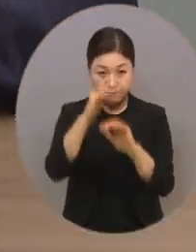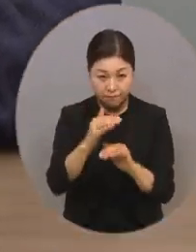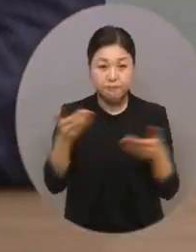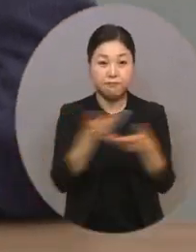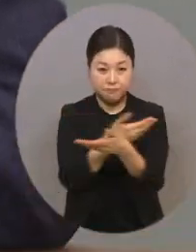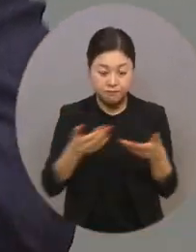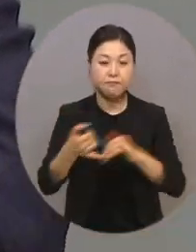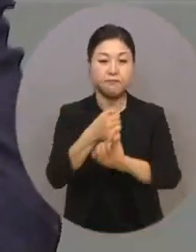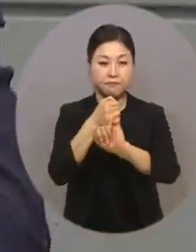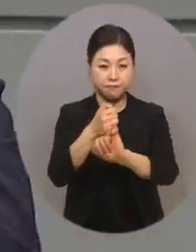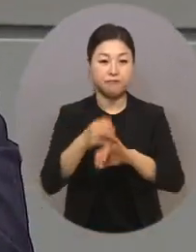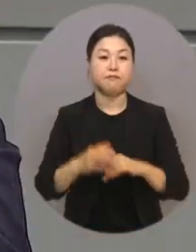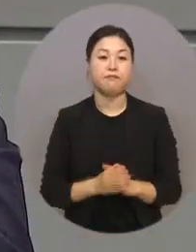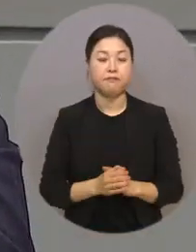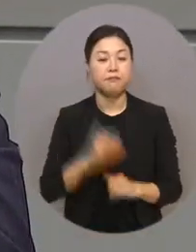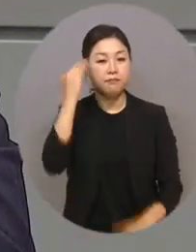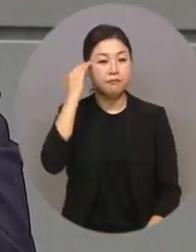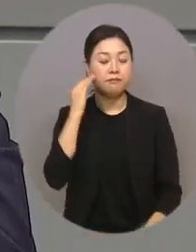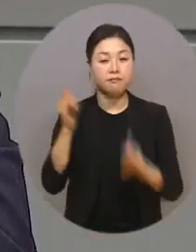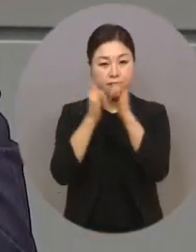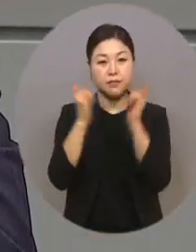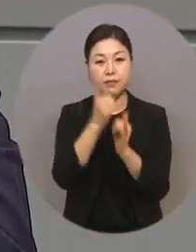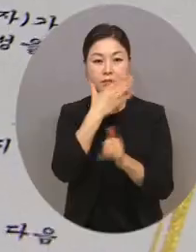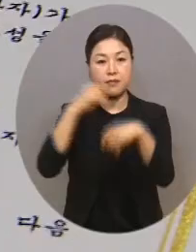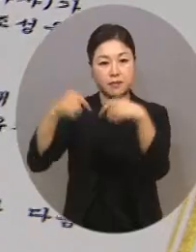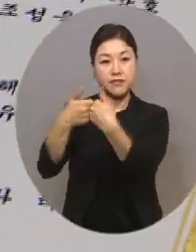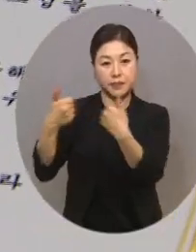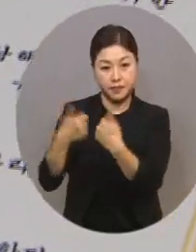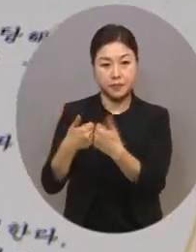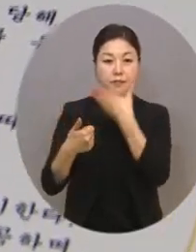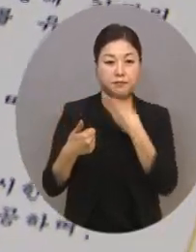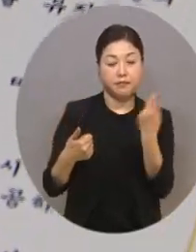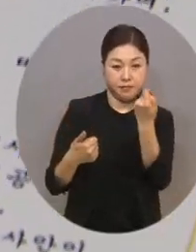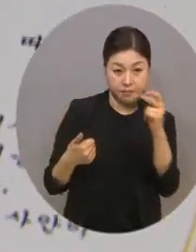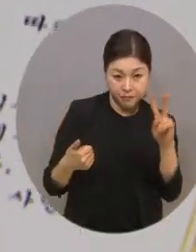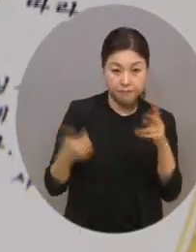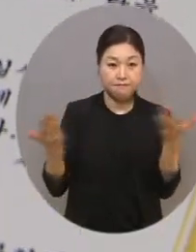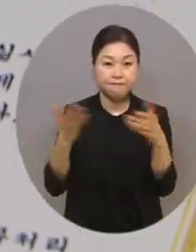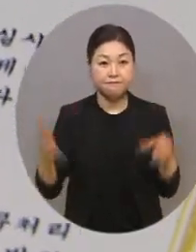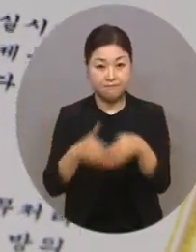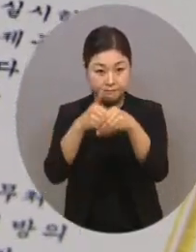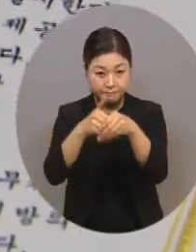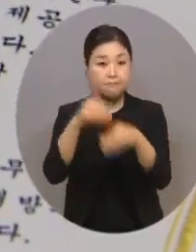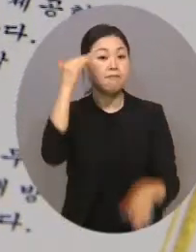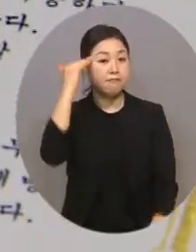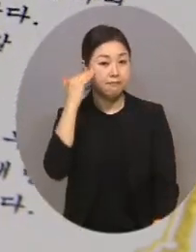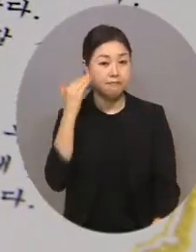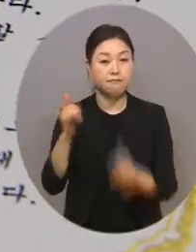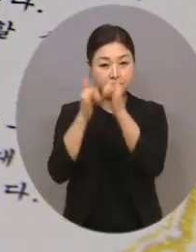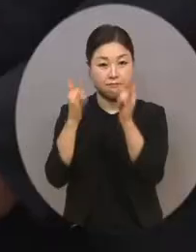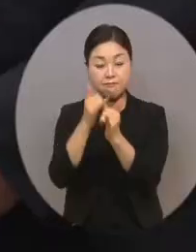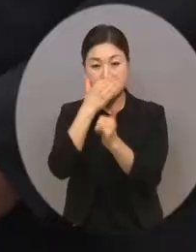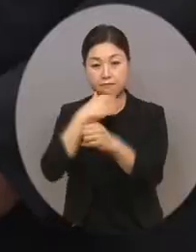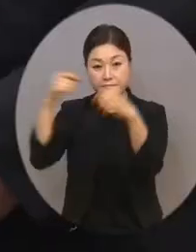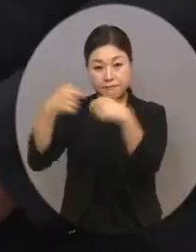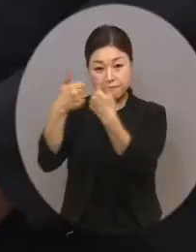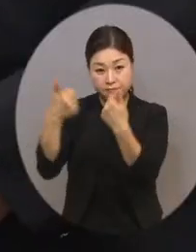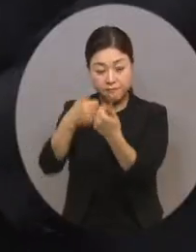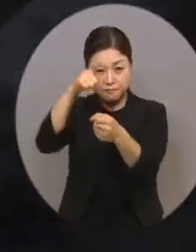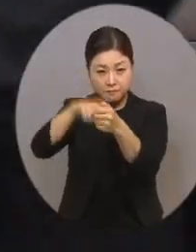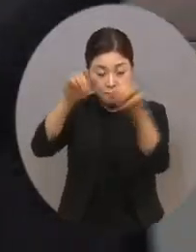약속했습니다 한국 사회복지 협의회는 복지와의 업무협약이 한국 사회복지 협의회의 목표를